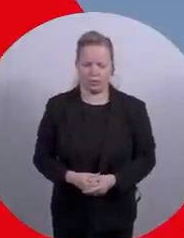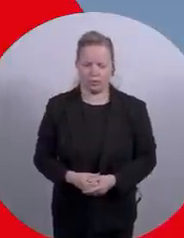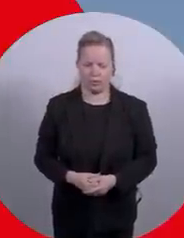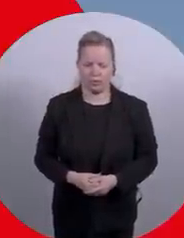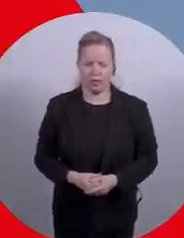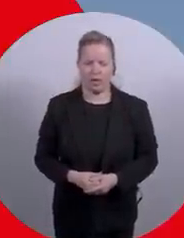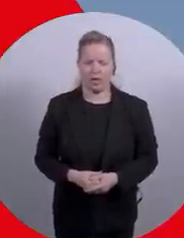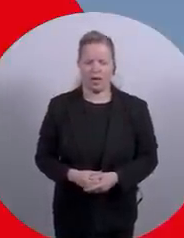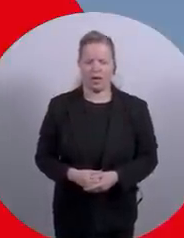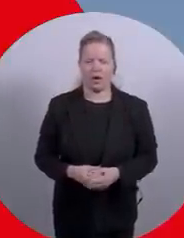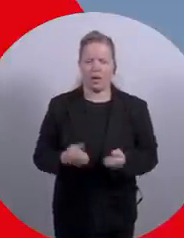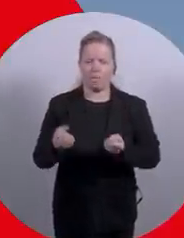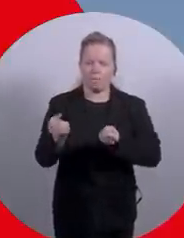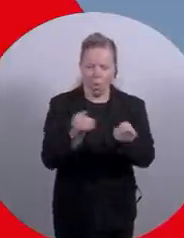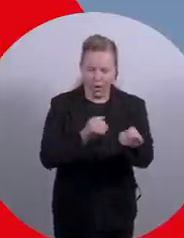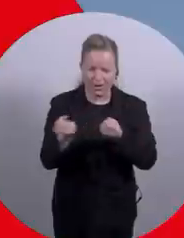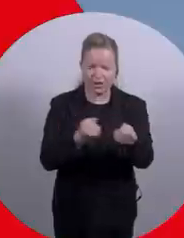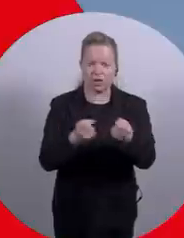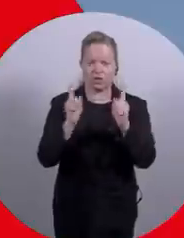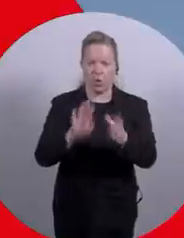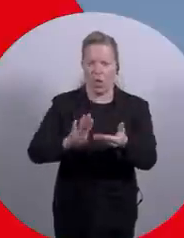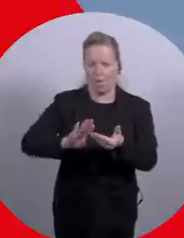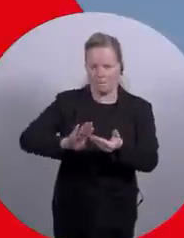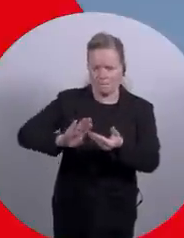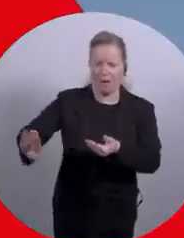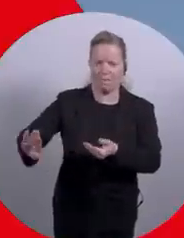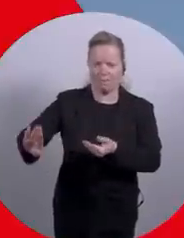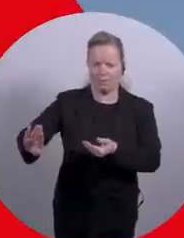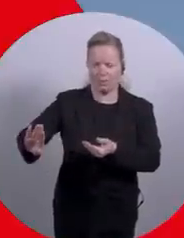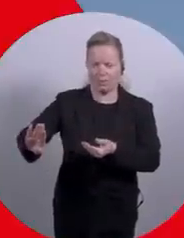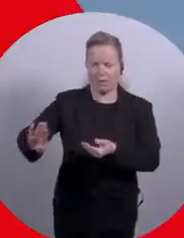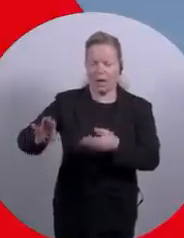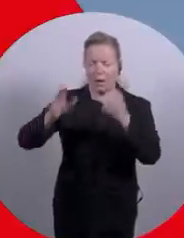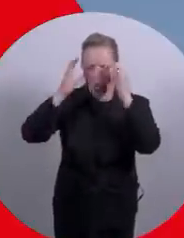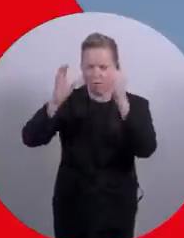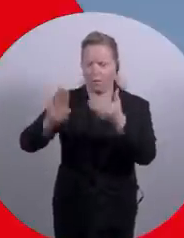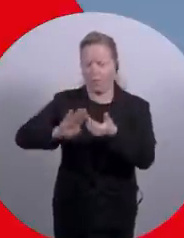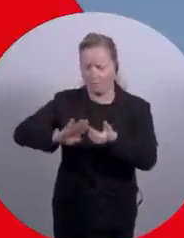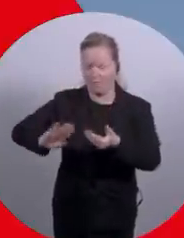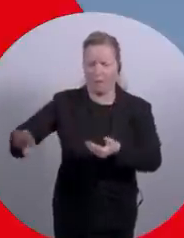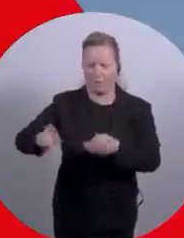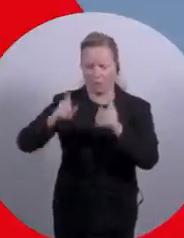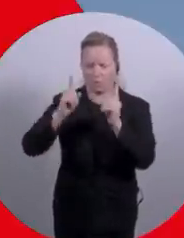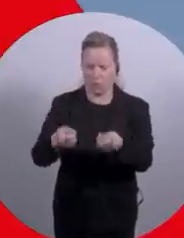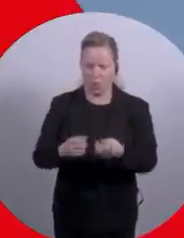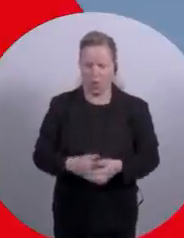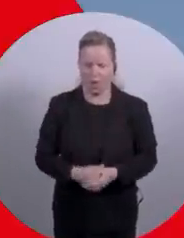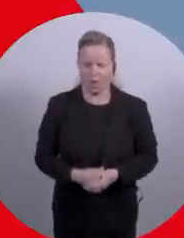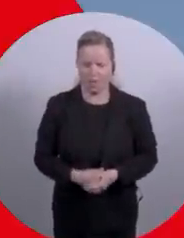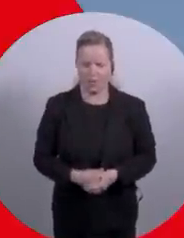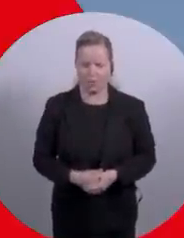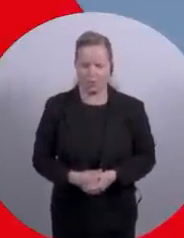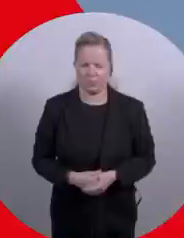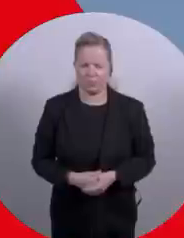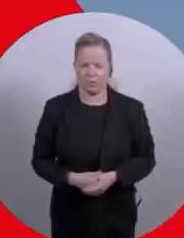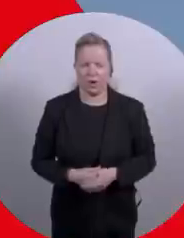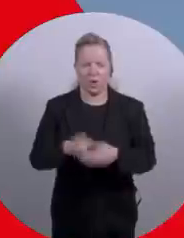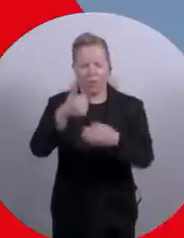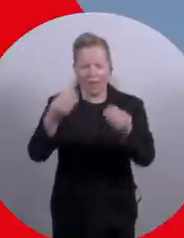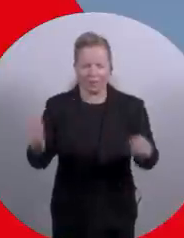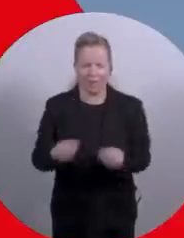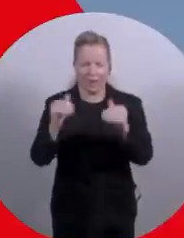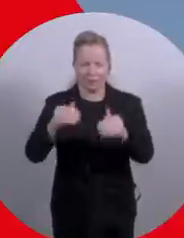politisch ins ausgedingt eigentlich kehrt sie dorthin und ich muss euch was sagen